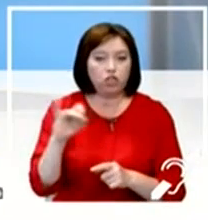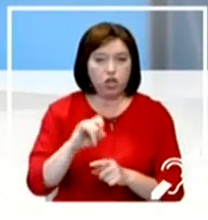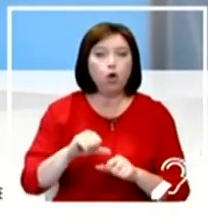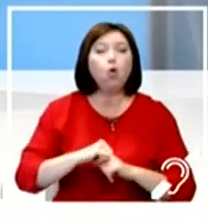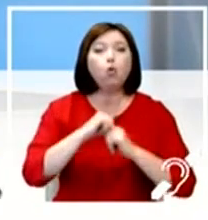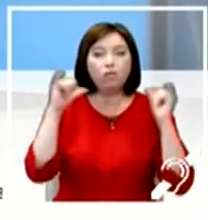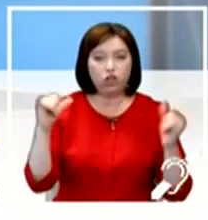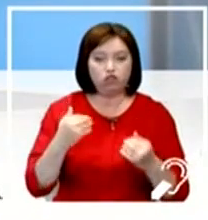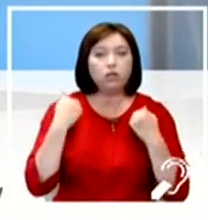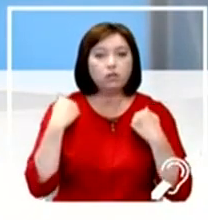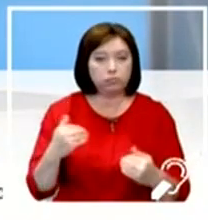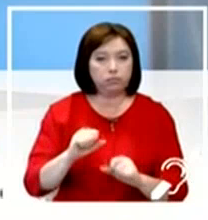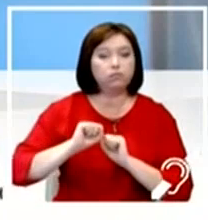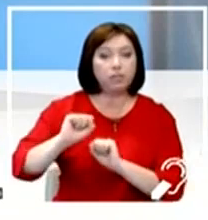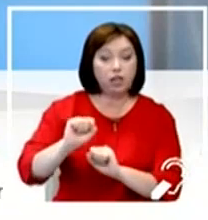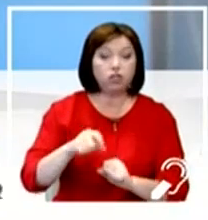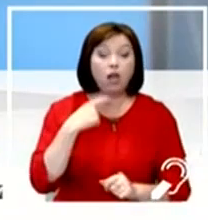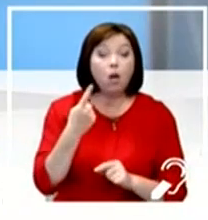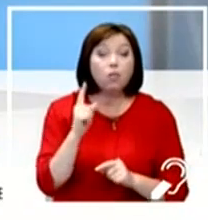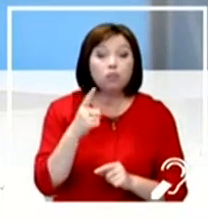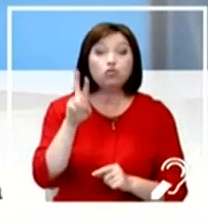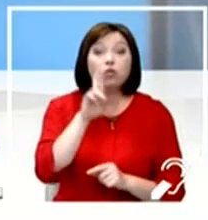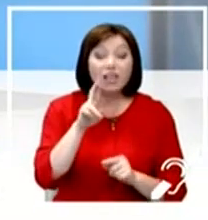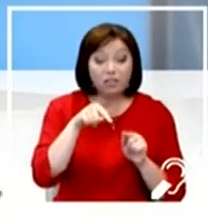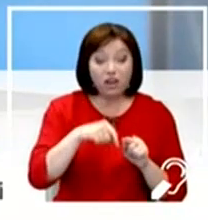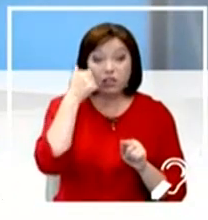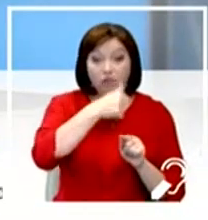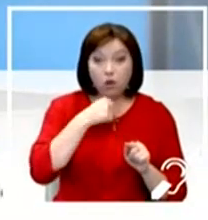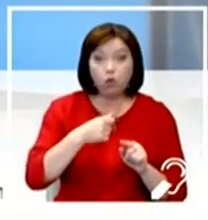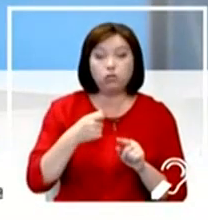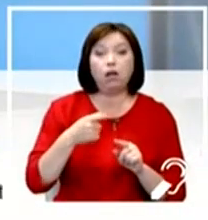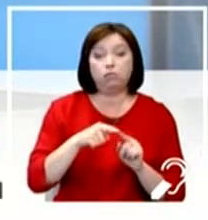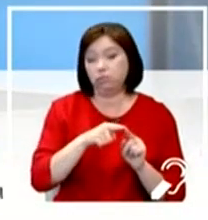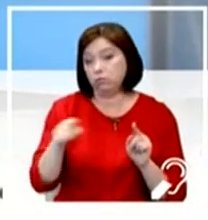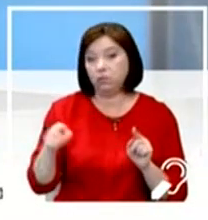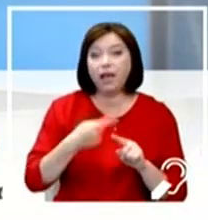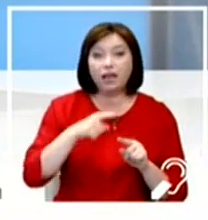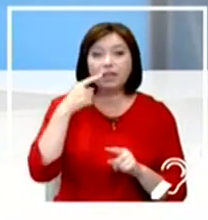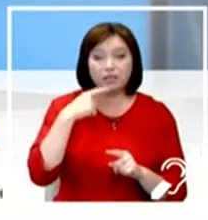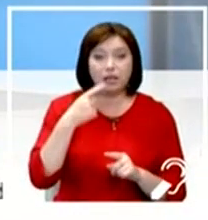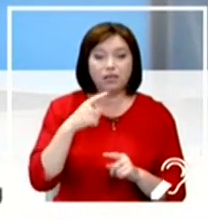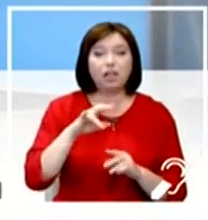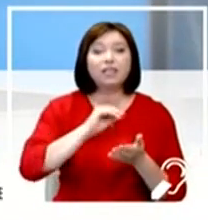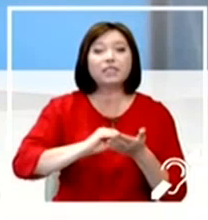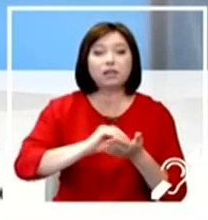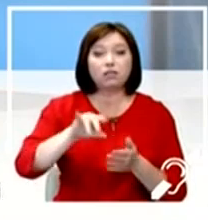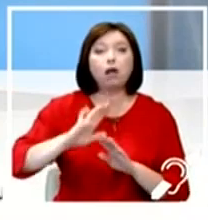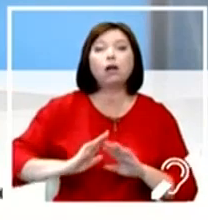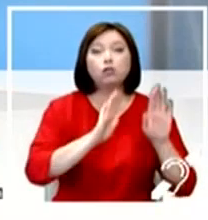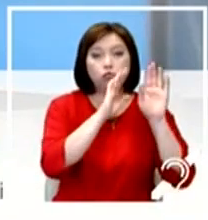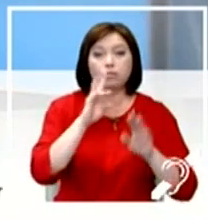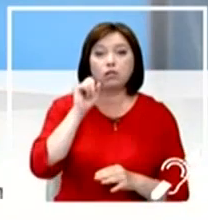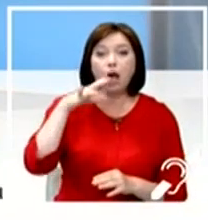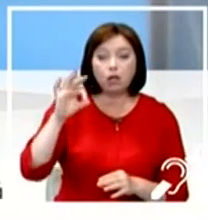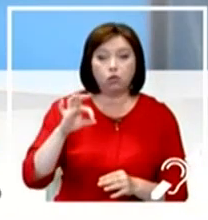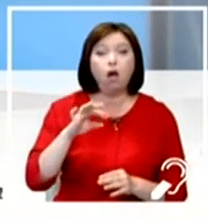lucru care se întâmplă că din luna ianuarie a acestui an declarația a fost făcută de secretarul adjunct al Nato Mircea